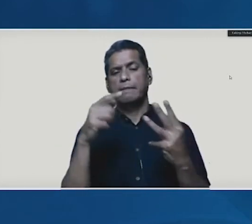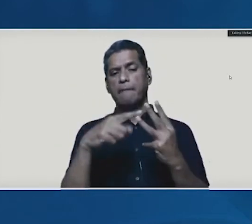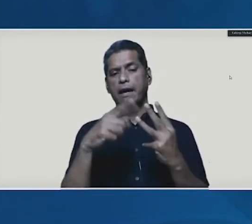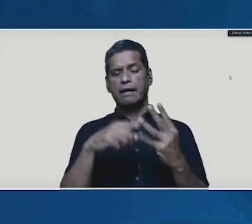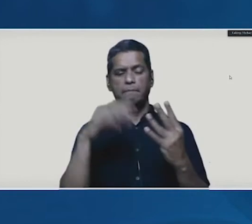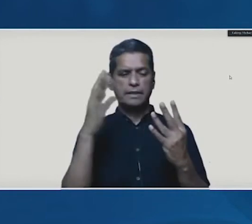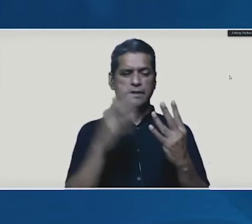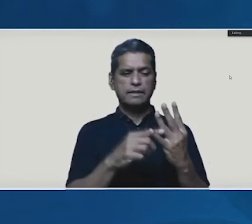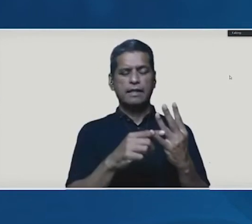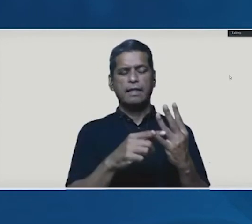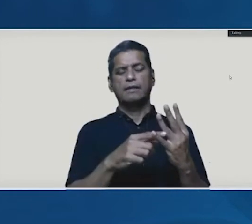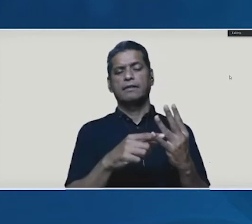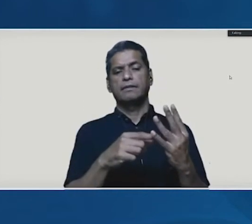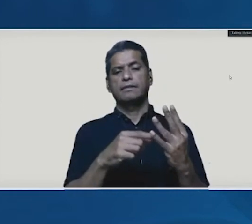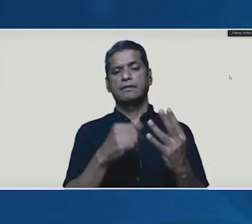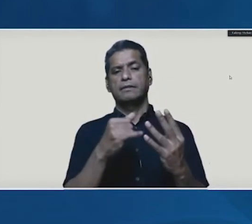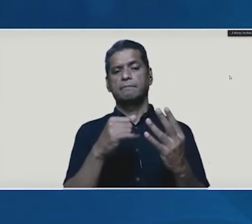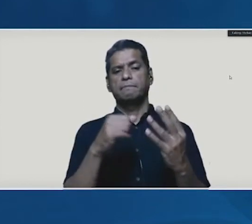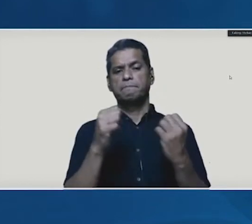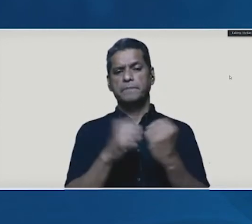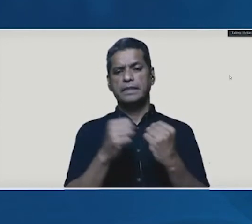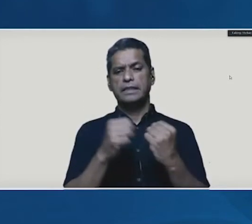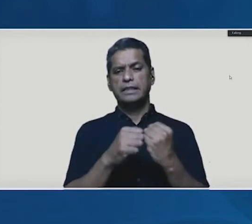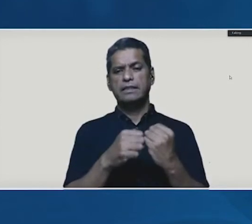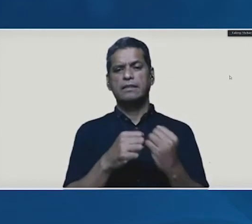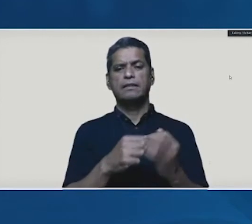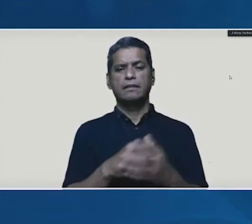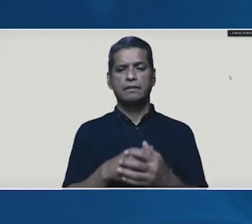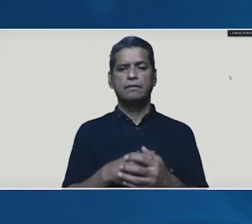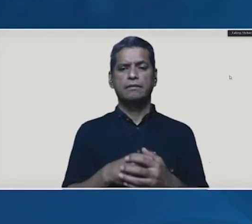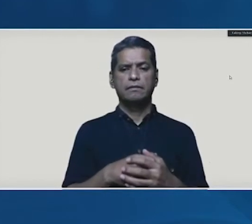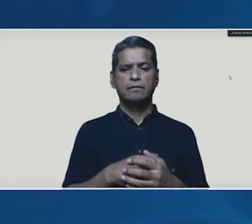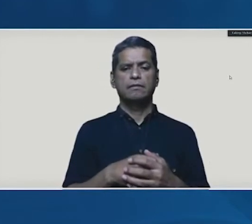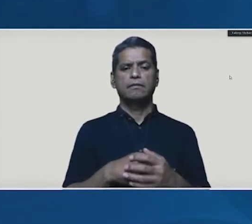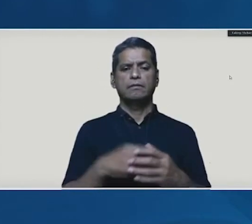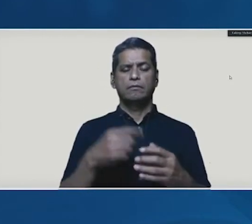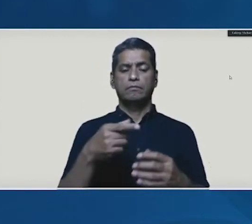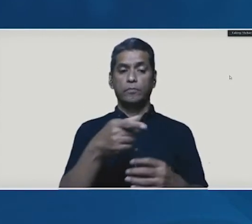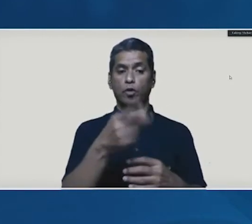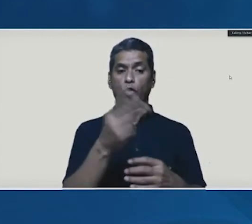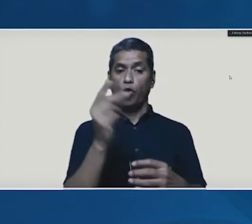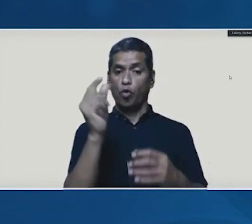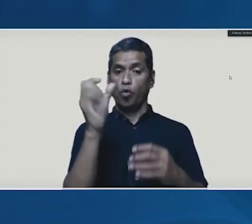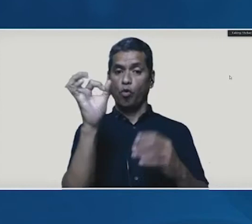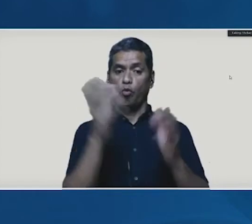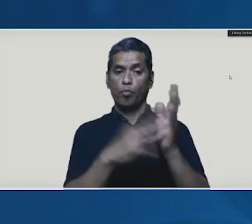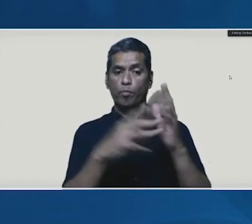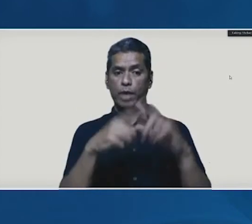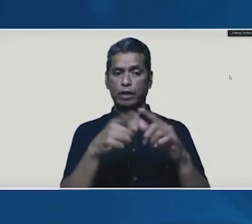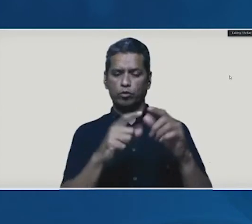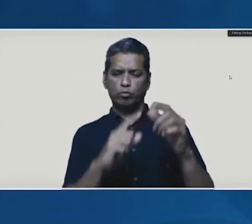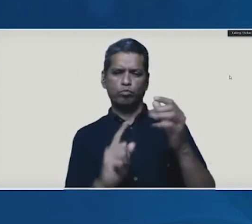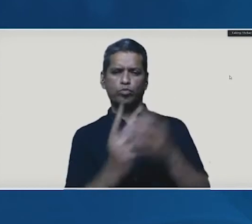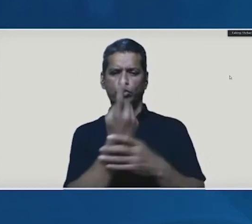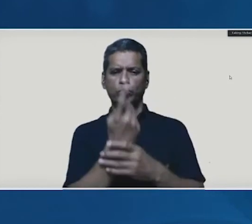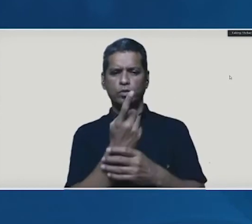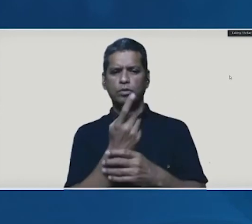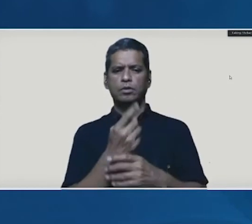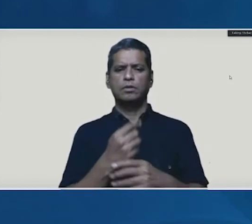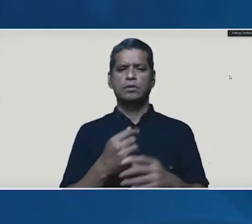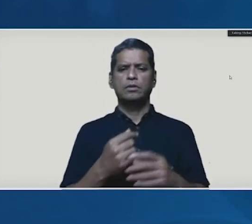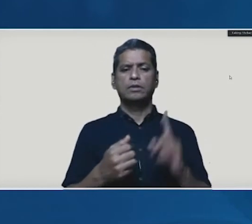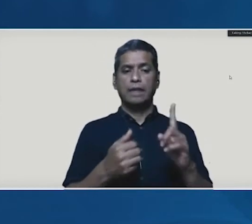kekerasan yang akan terjadi dan memang Roma yang muncul atau 168 ketika mengalah